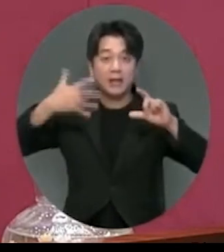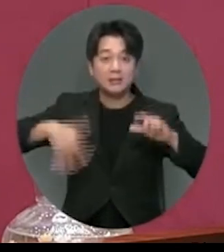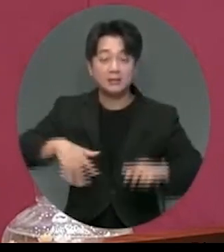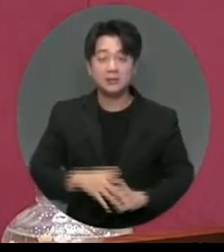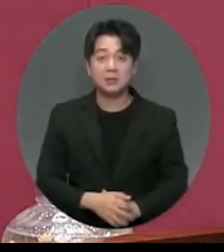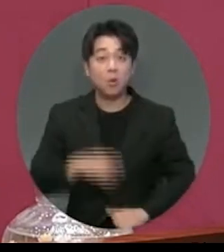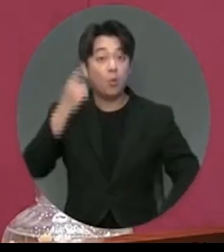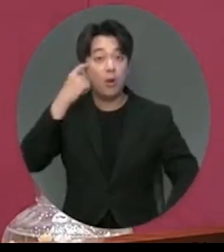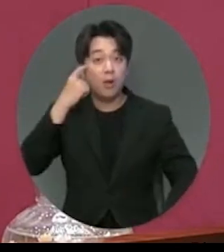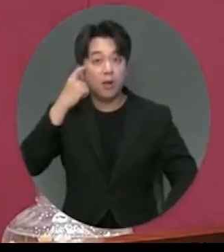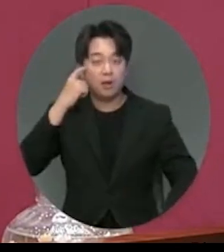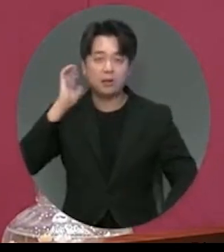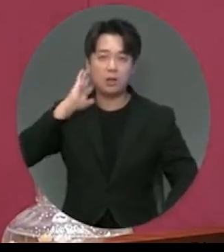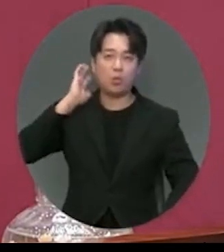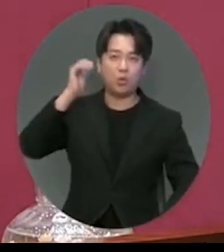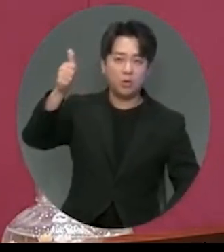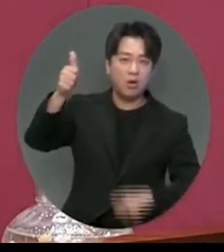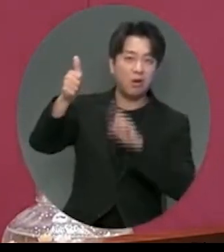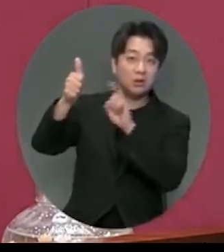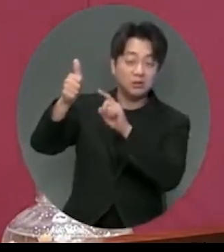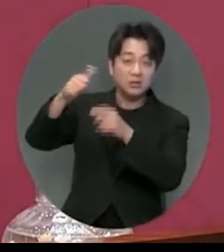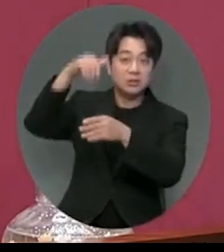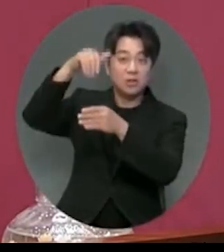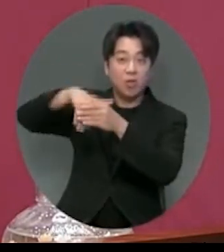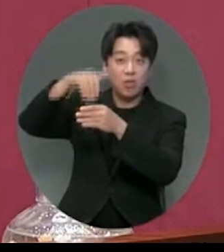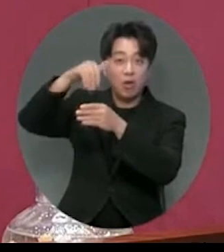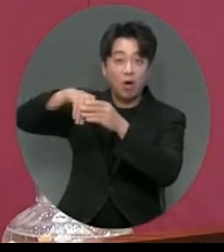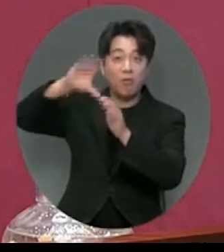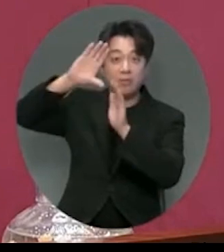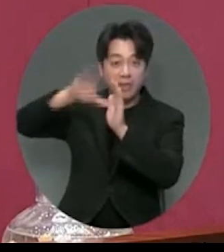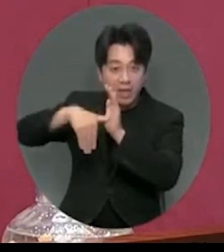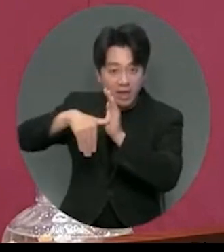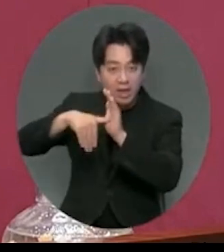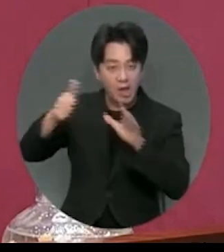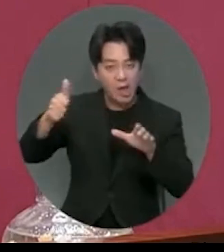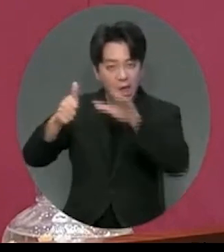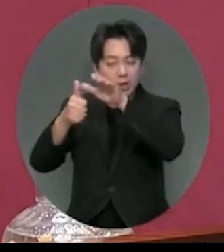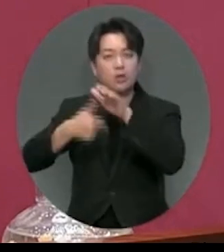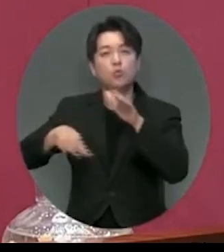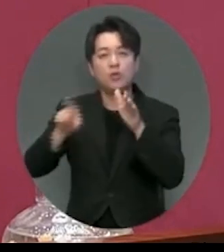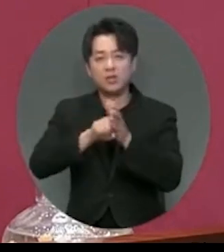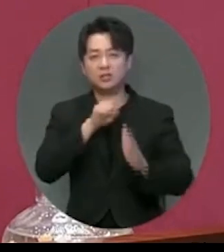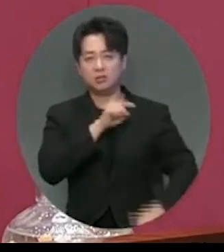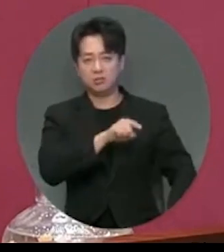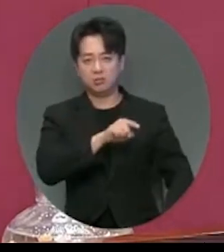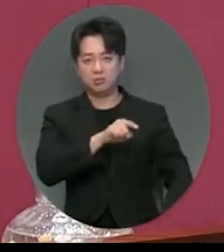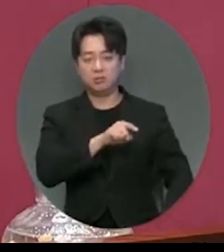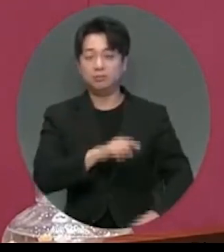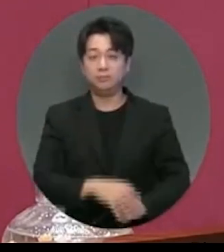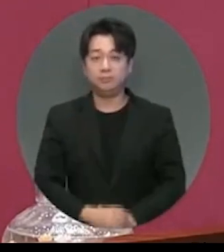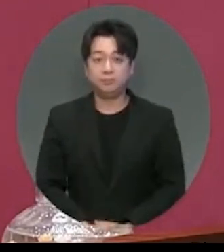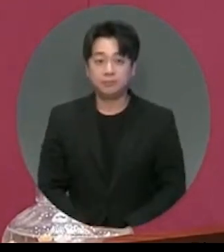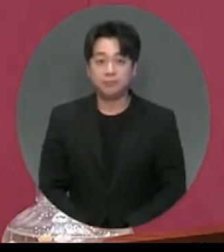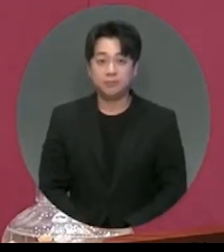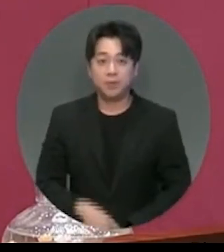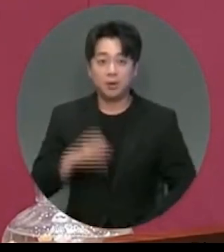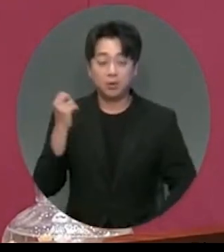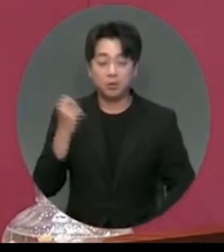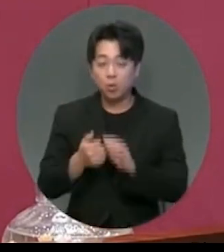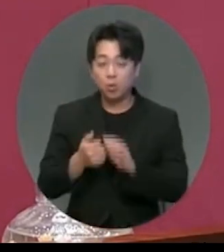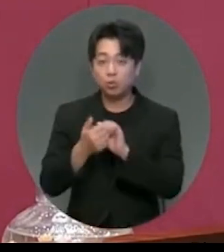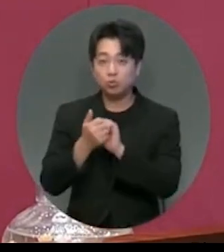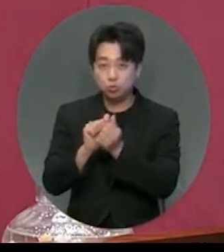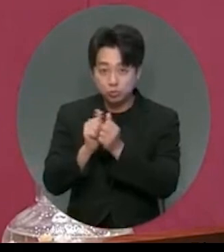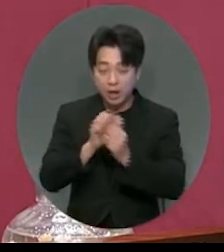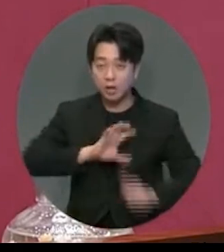대선을 앞두고 정략적으로 활용하려는 목적이 있었기 때문입니다. 두 번째 수사 대상인 상장회사와 비상장회사 주가 조작